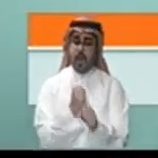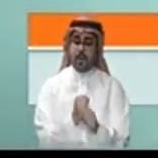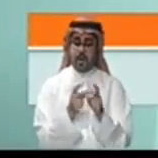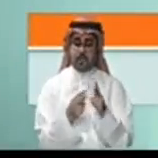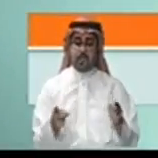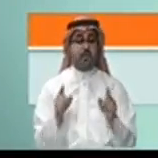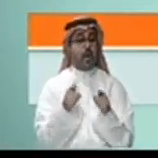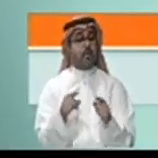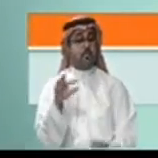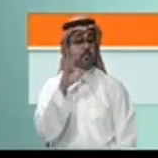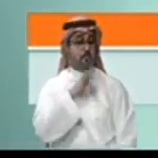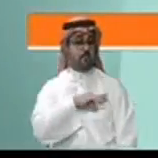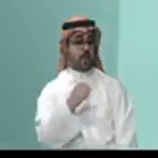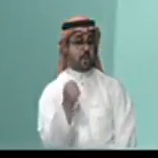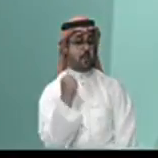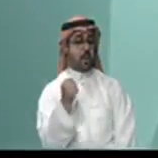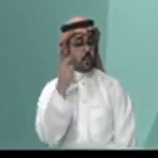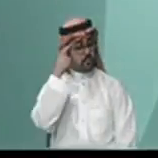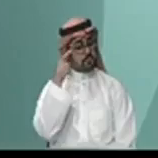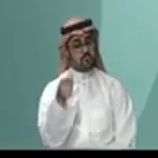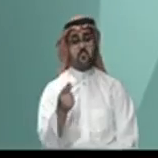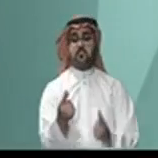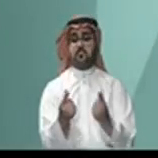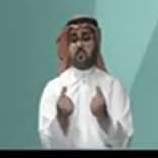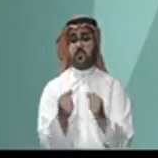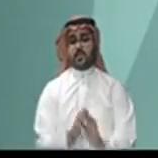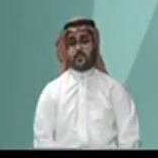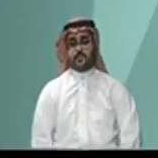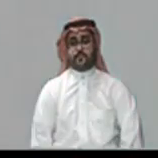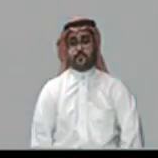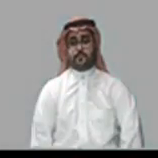والمالية أعتقد أنها تمثل نموذج حقيقي في كل شيء.